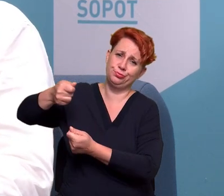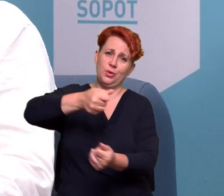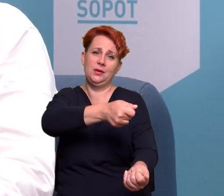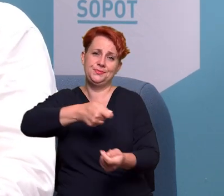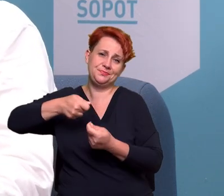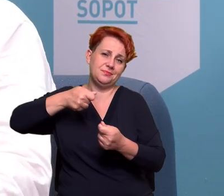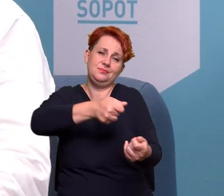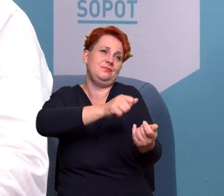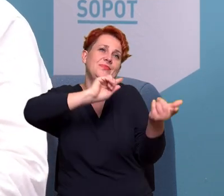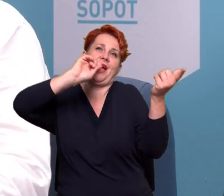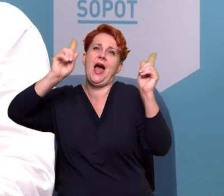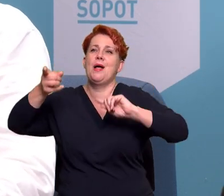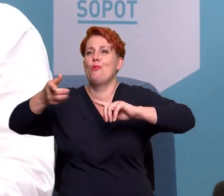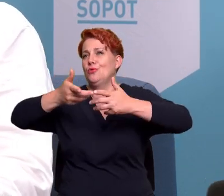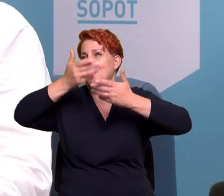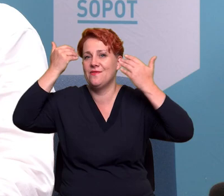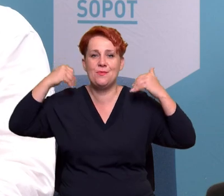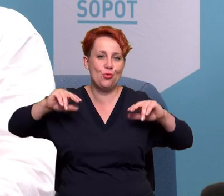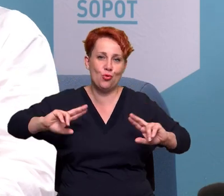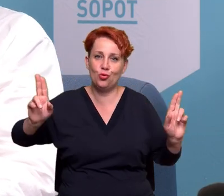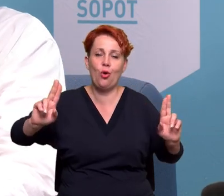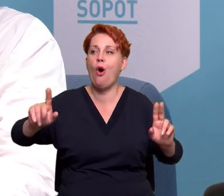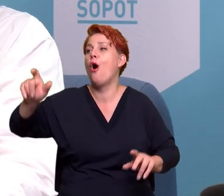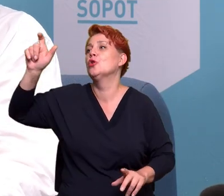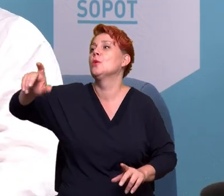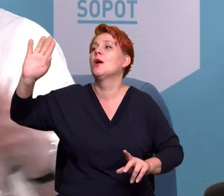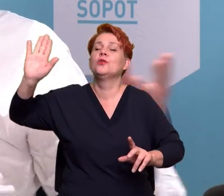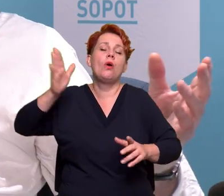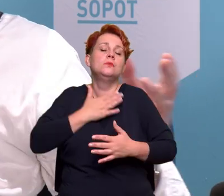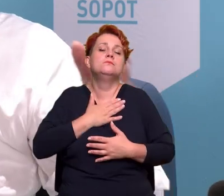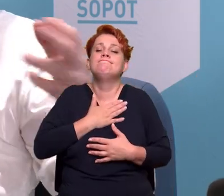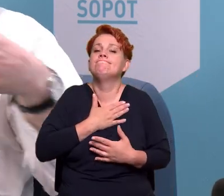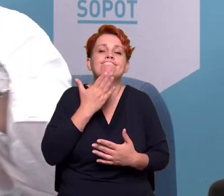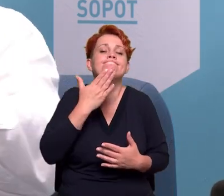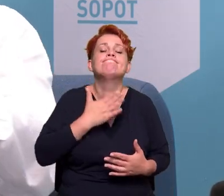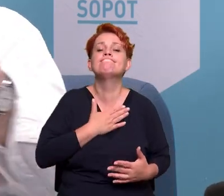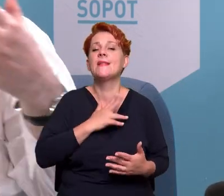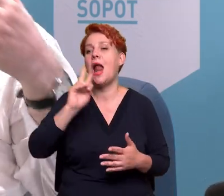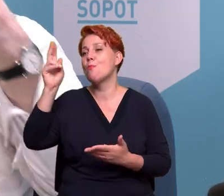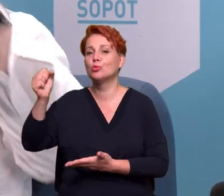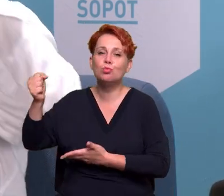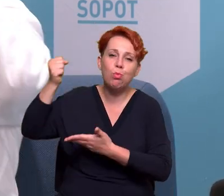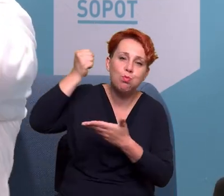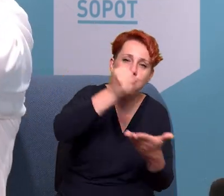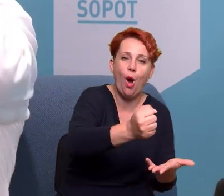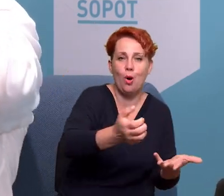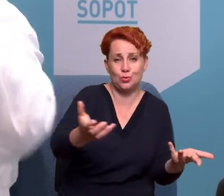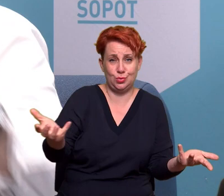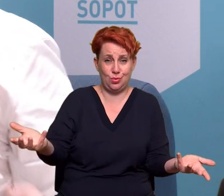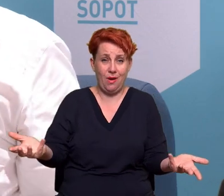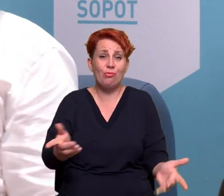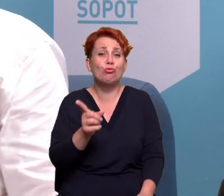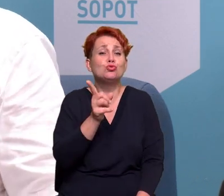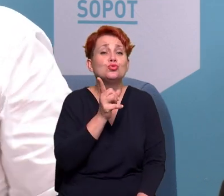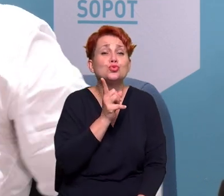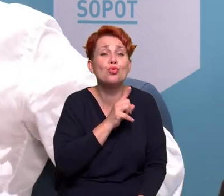Albo jakiś, no nie wiem, entuzjasta, jakiś sponsor, prawda, coś w tym rodzaju, ale to jest